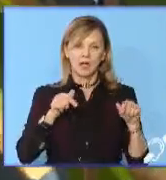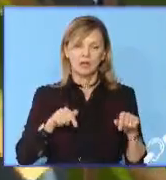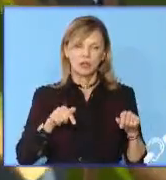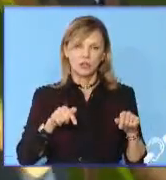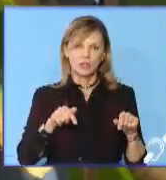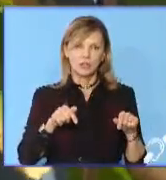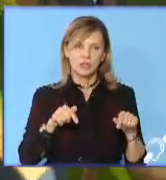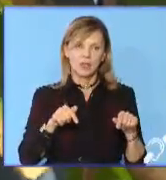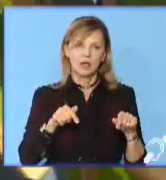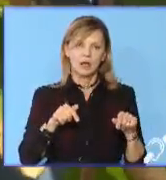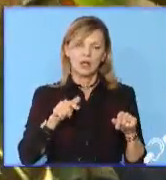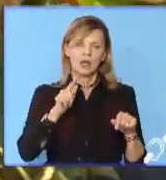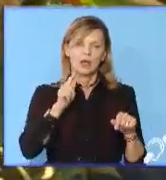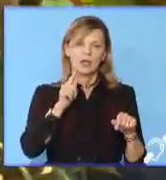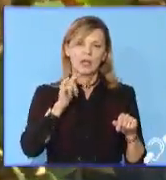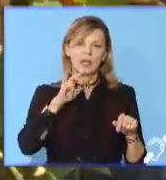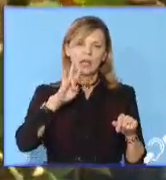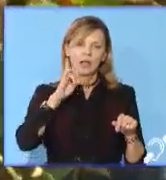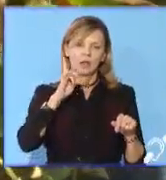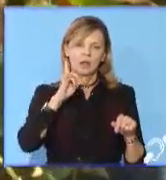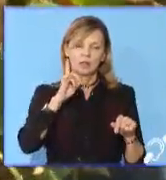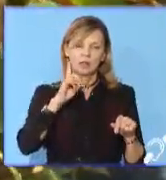acestor ghiduri și punerea lor